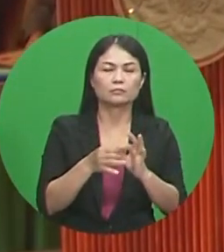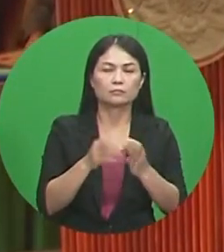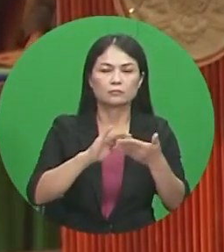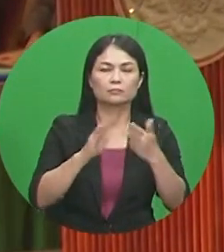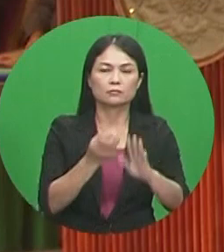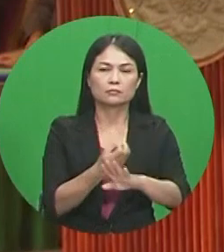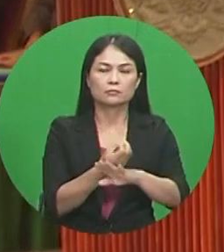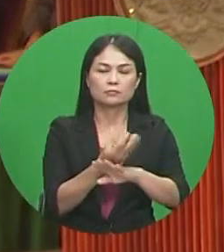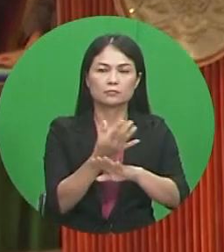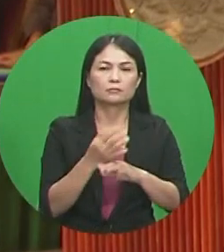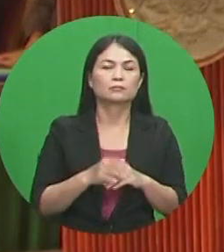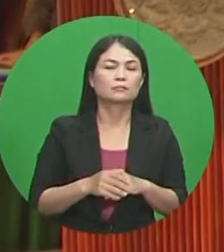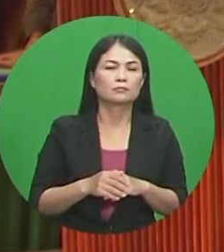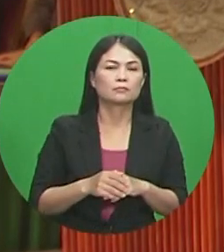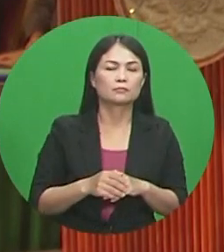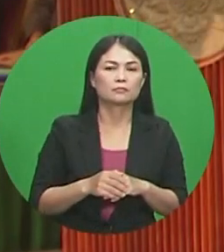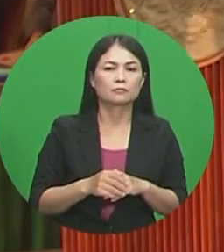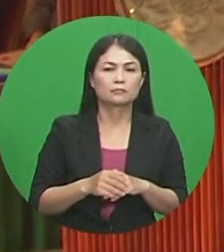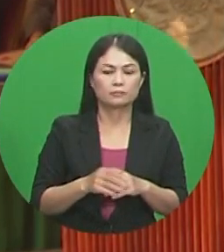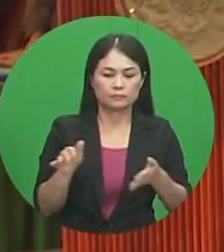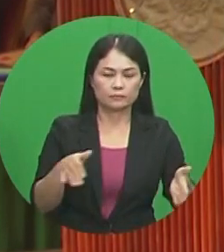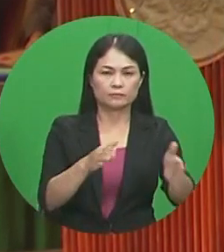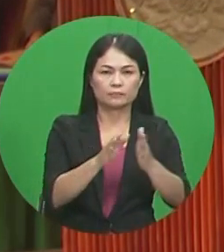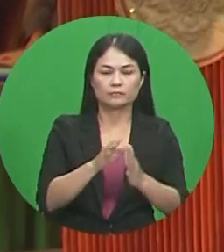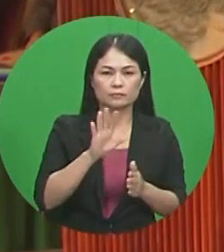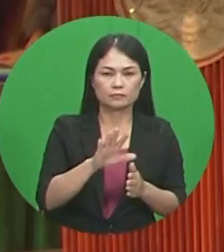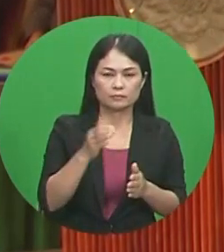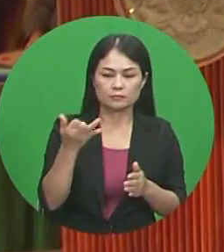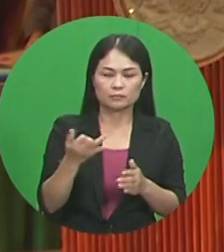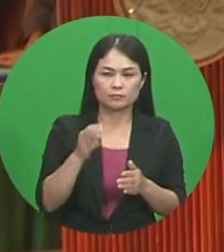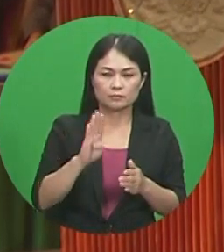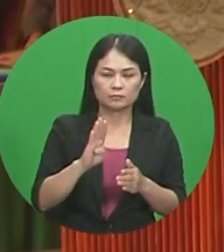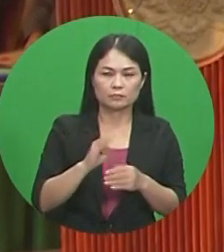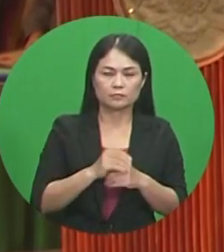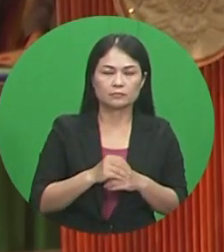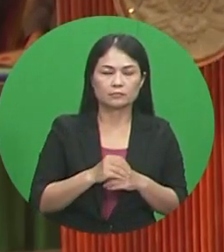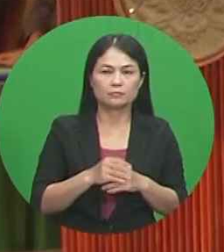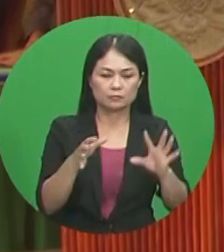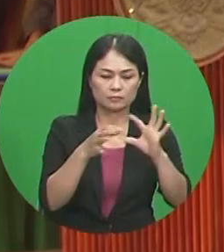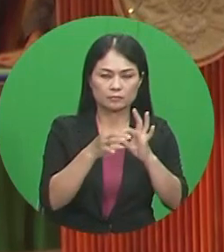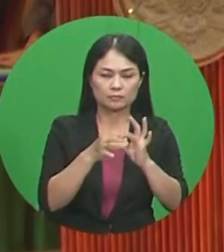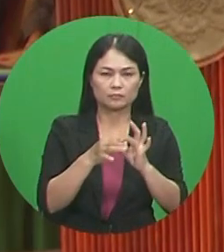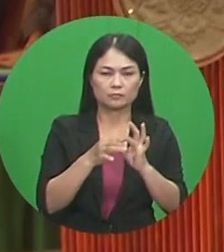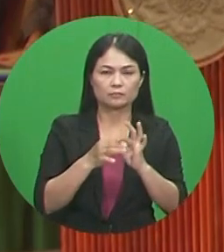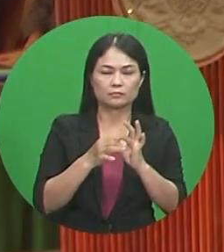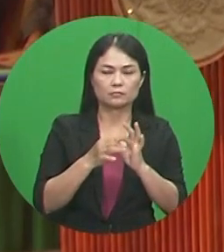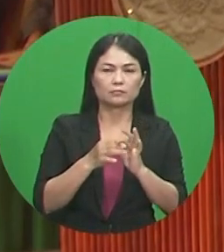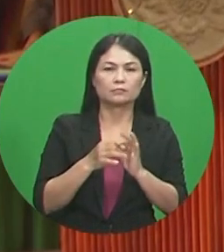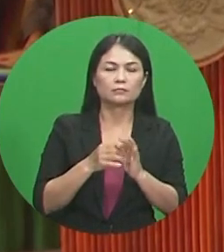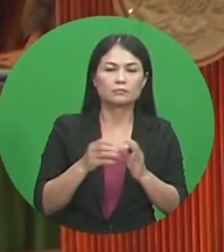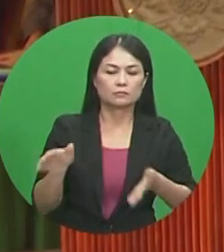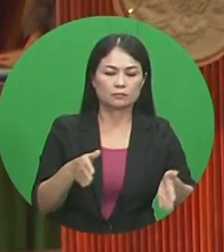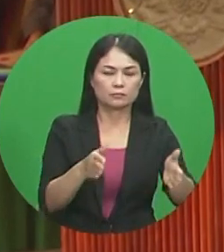ងទៅបៃលិននិងផ្លូវជាតិលេខ 57B ដែលតភ្ជាប់រវាង